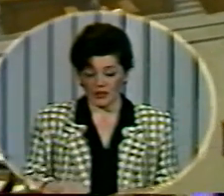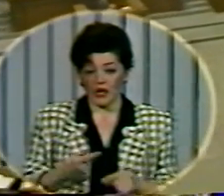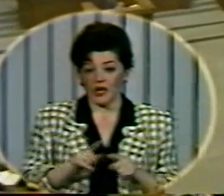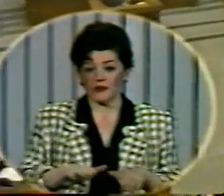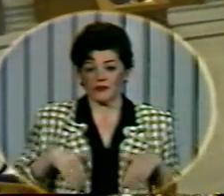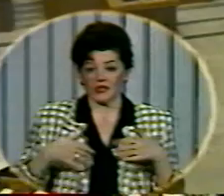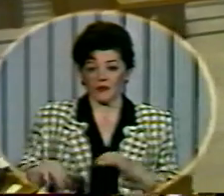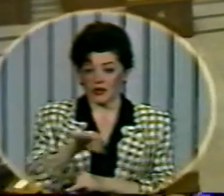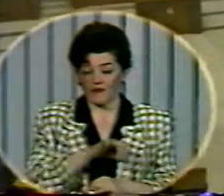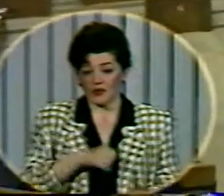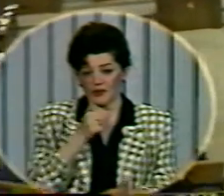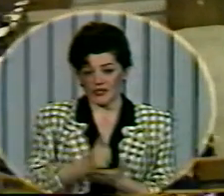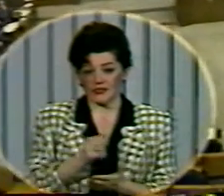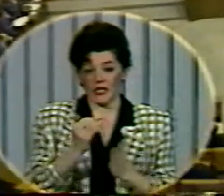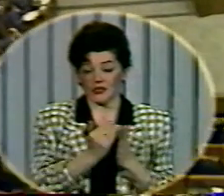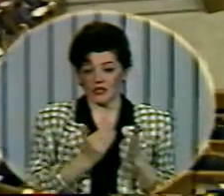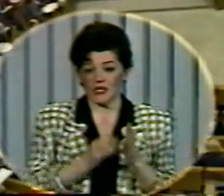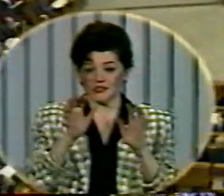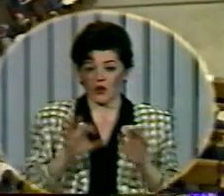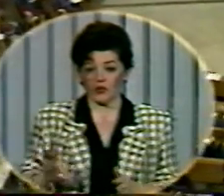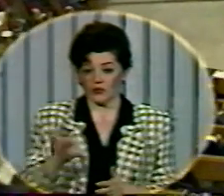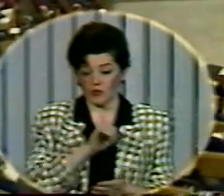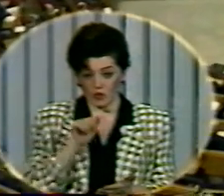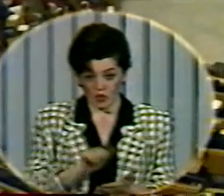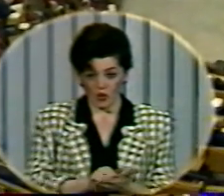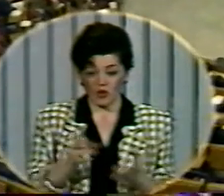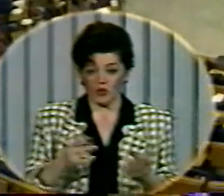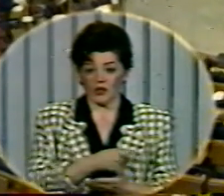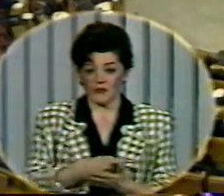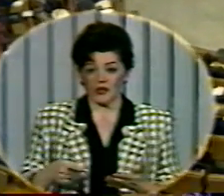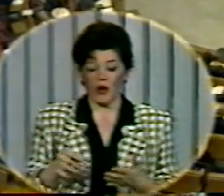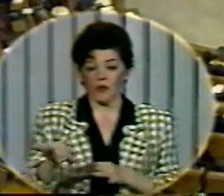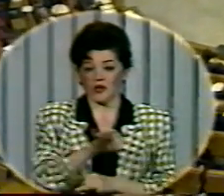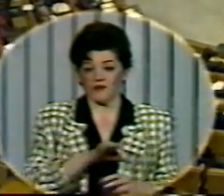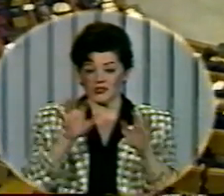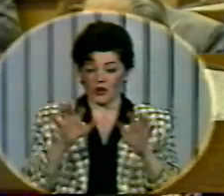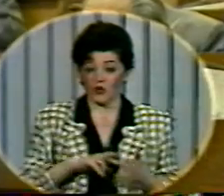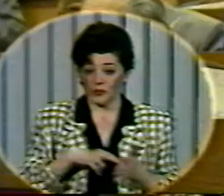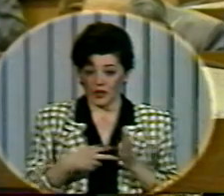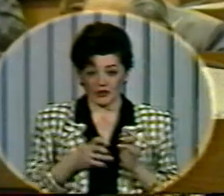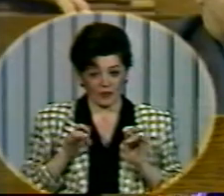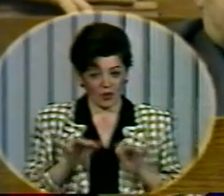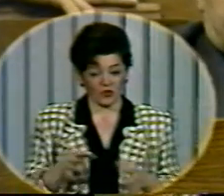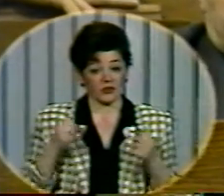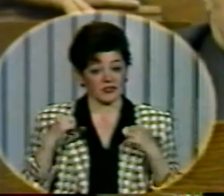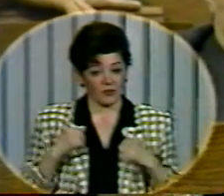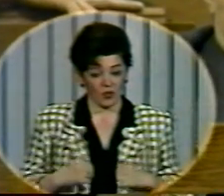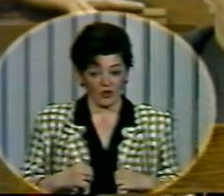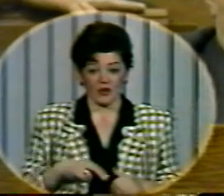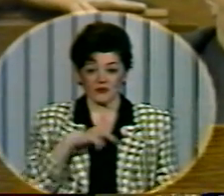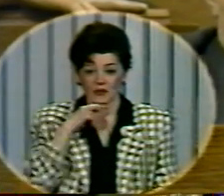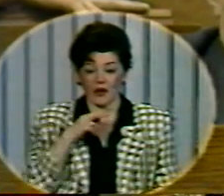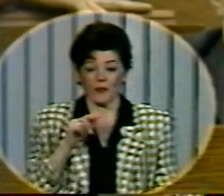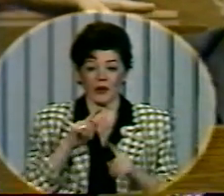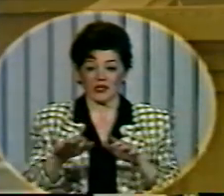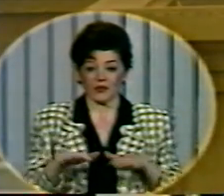до обмеркования и прийняття артикулу закону об друку. Треба отзначить, что обмеркование этого законопроекта проходило надзвичай спокойно. За уваги